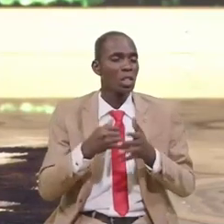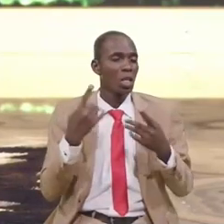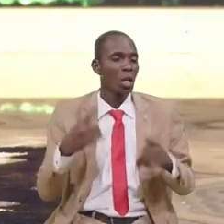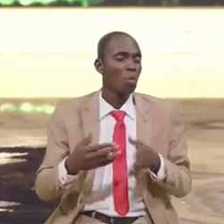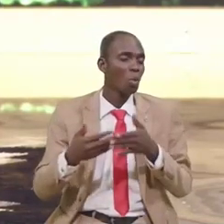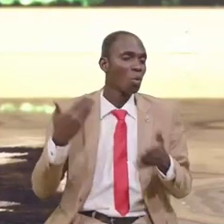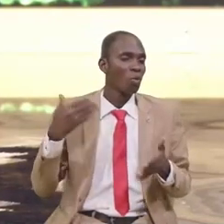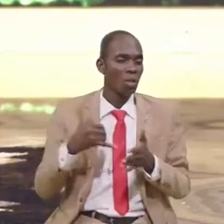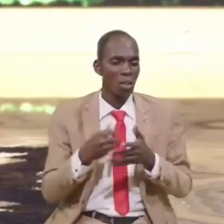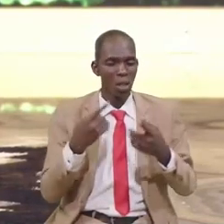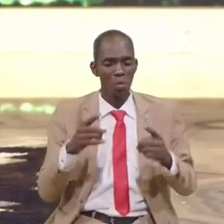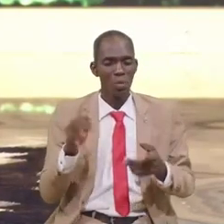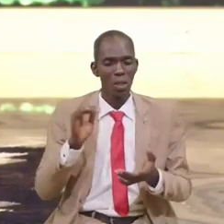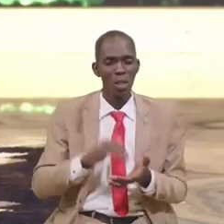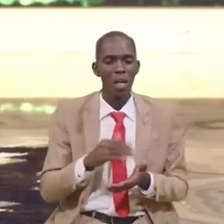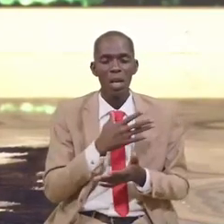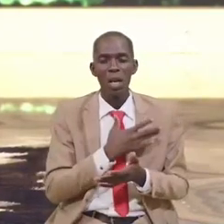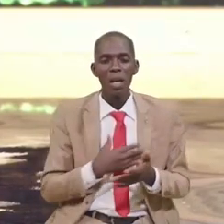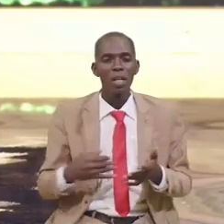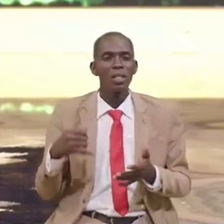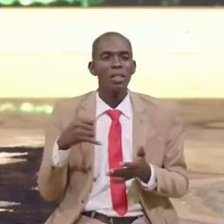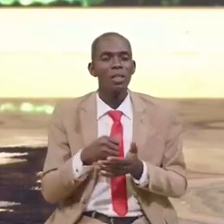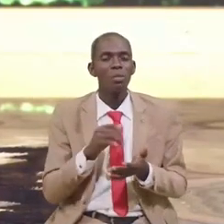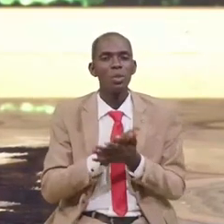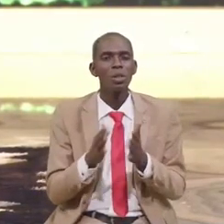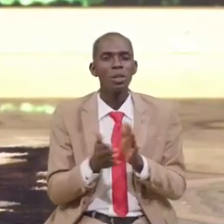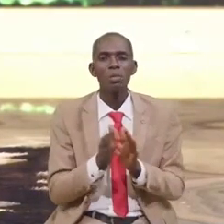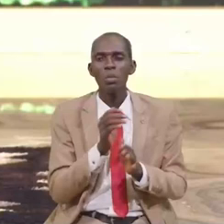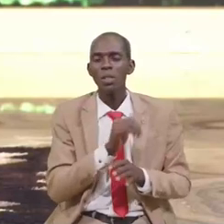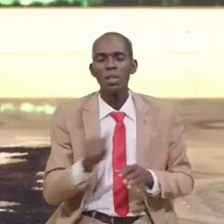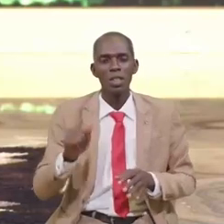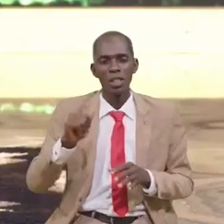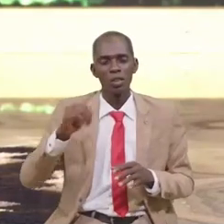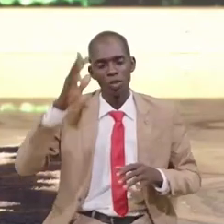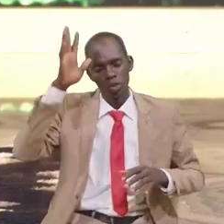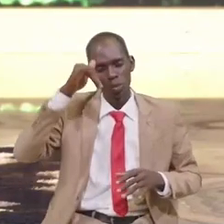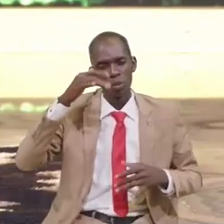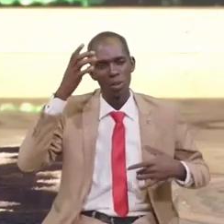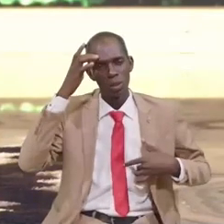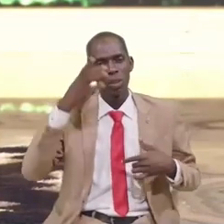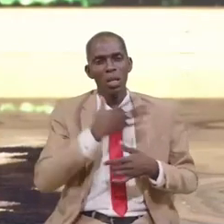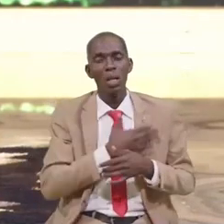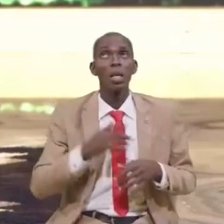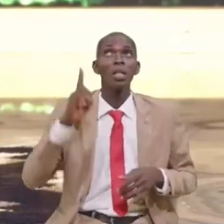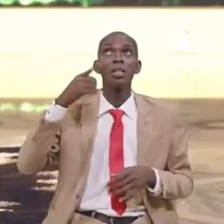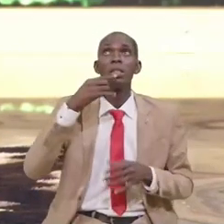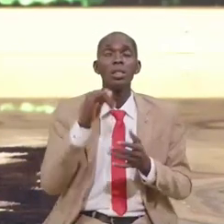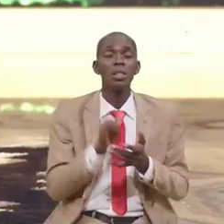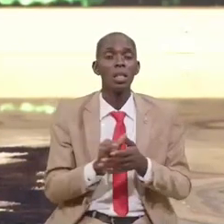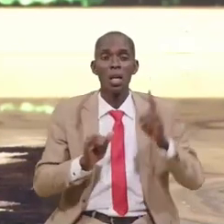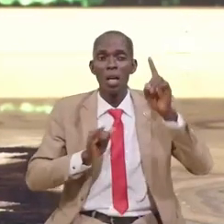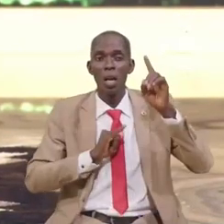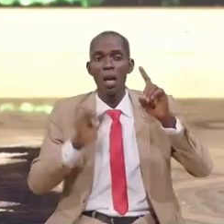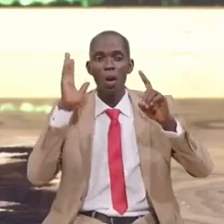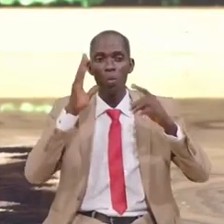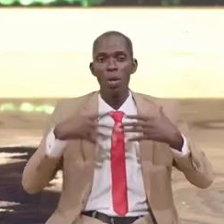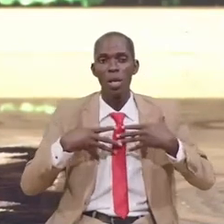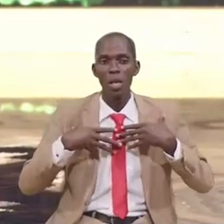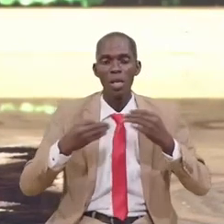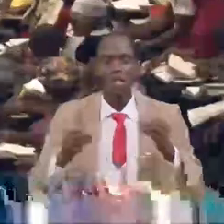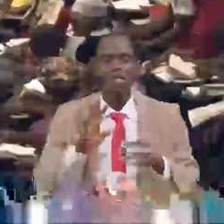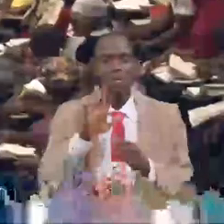cela se reproduit. À maintes reprises, c'est comme une maladie meurtrière. Et dit ici que